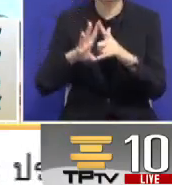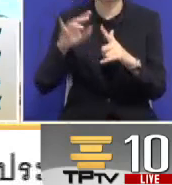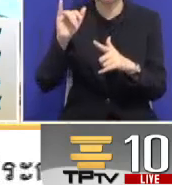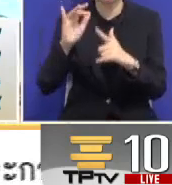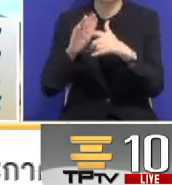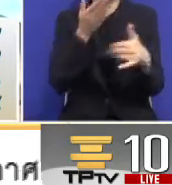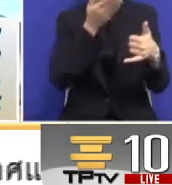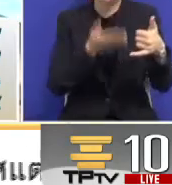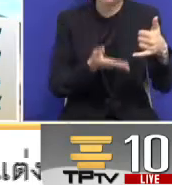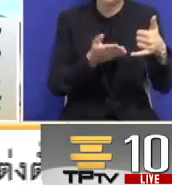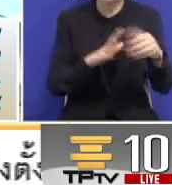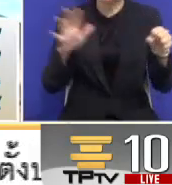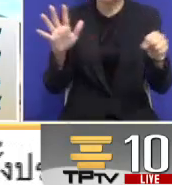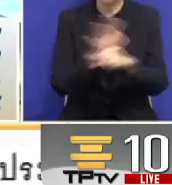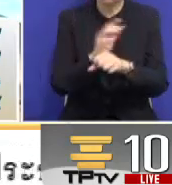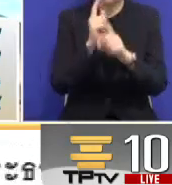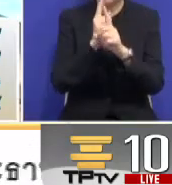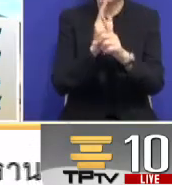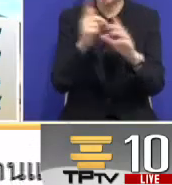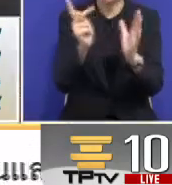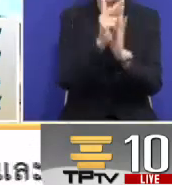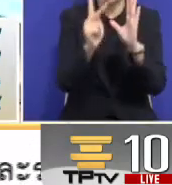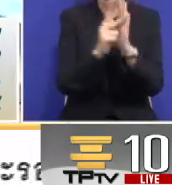สมบัติตามรัฐธรรมนูญกำหนดไ